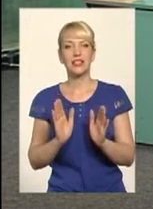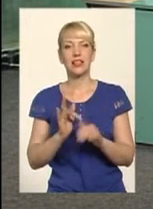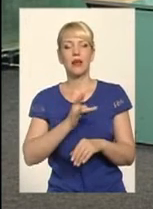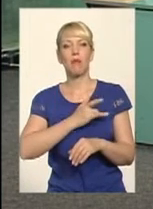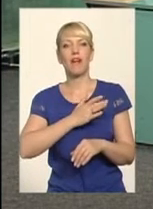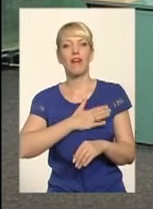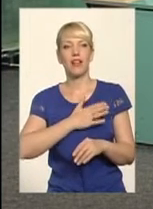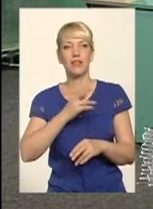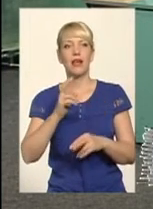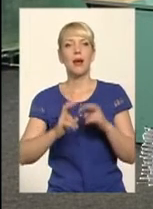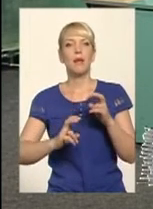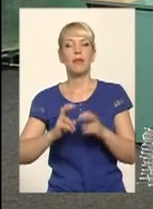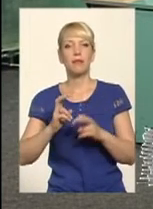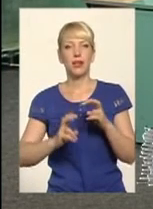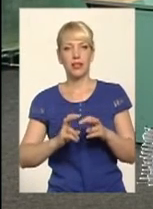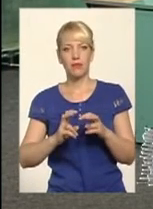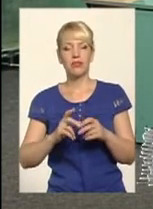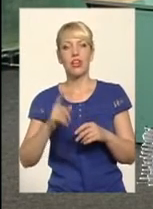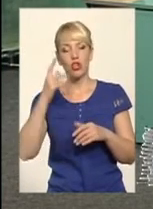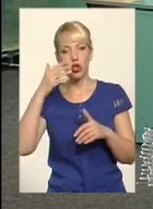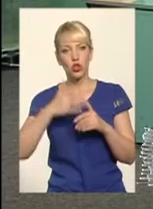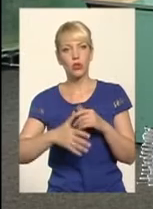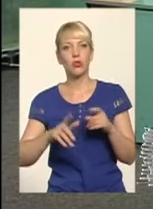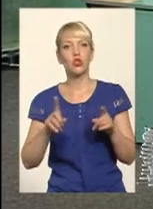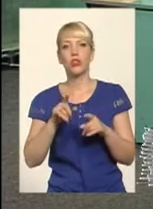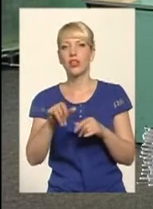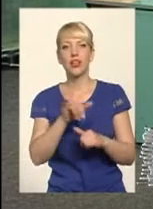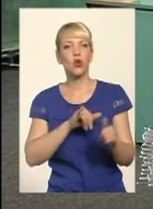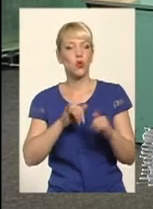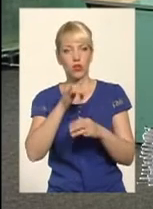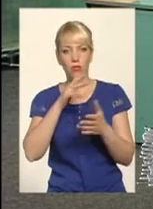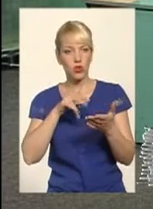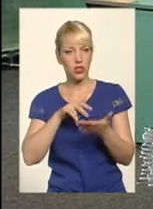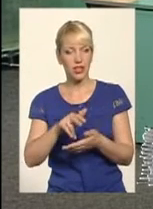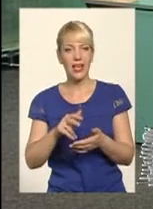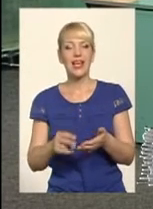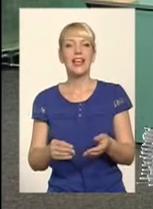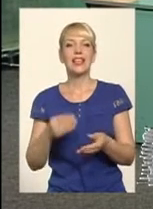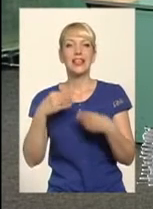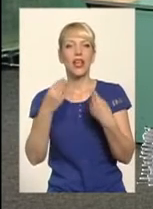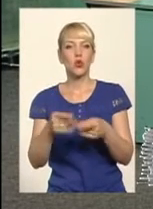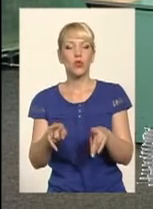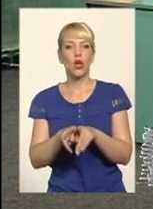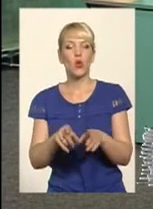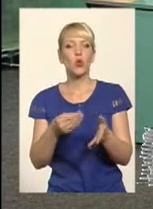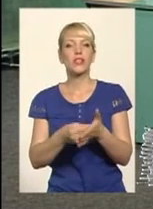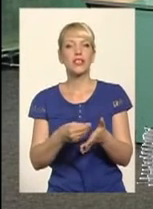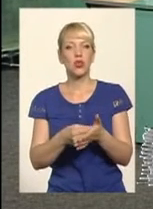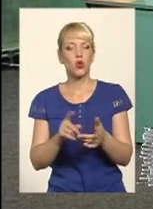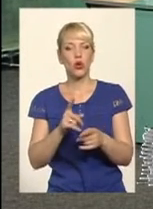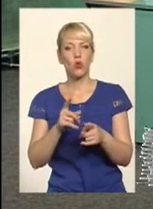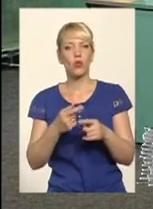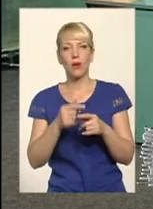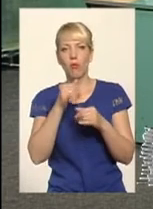що ти нікуди не дінешся, ставлять ціну, таку, якби не зовсім, я вважаю, конкурентну. І не так багато тих підприємств, які